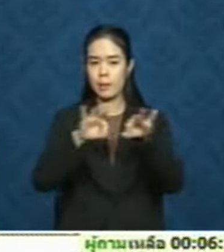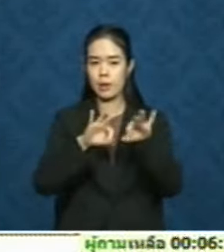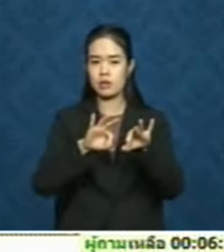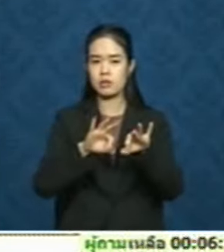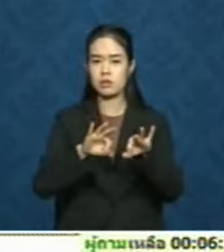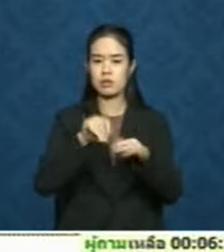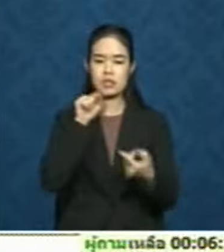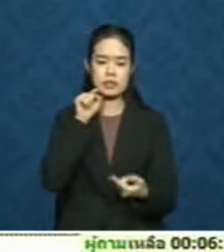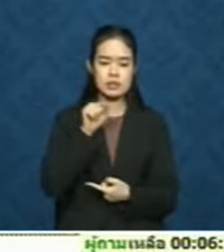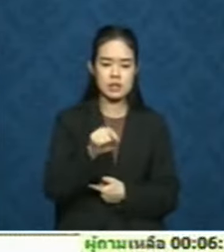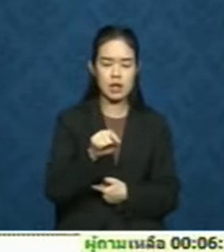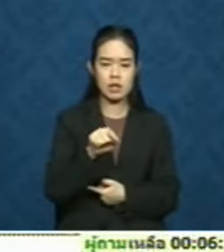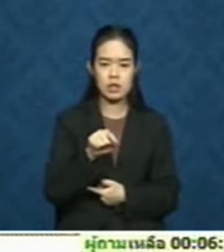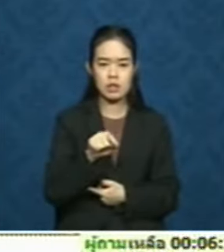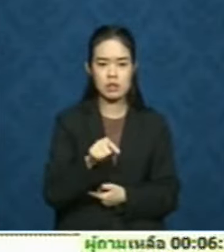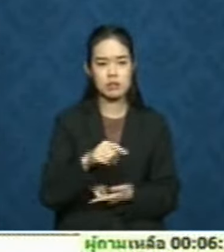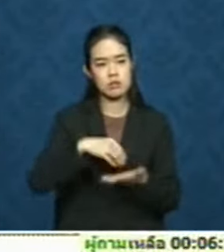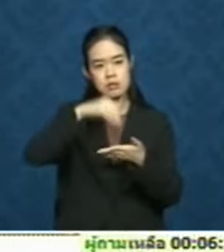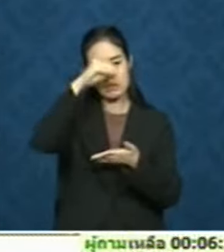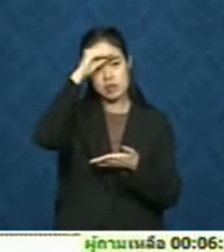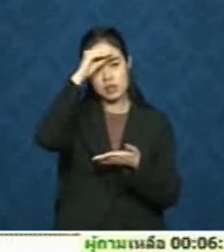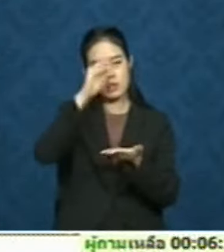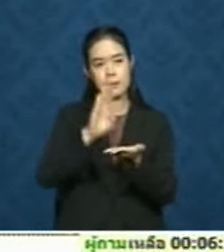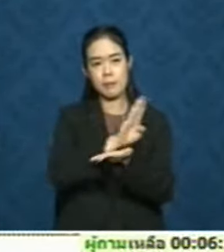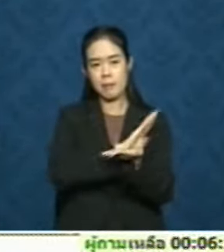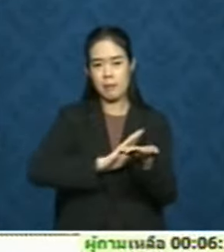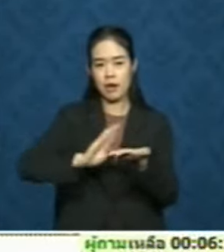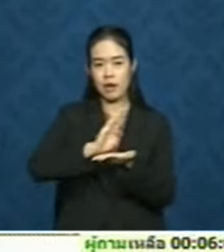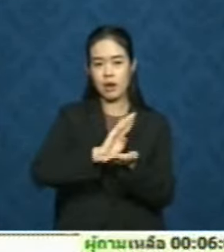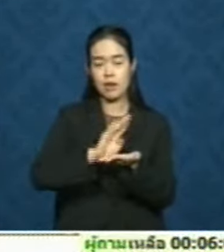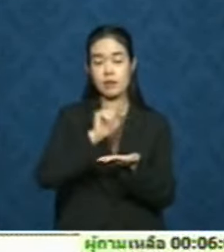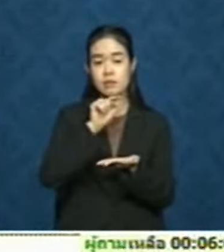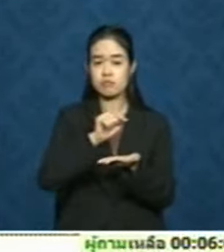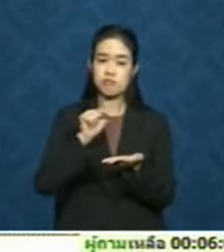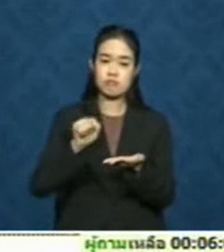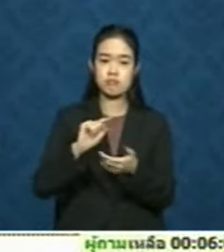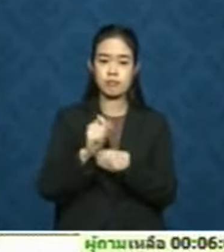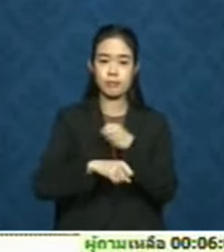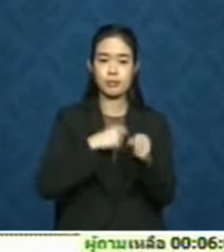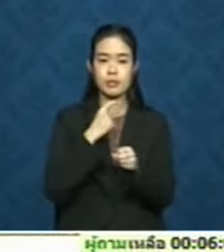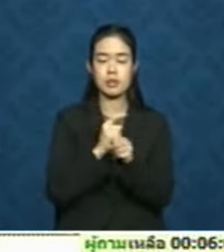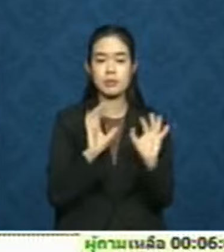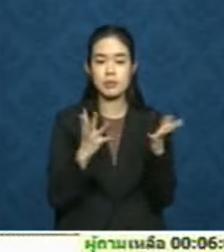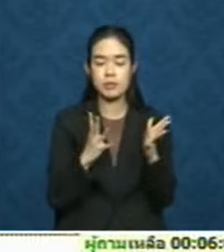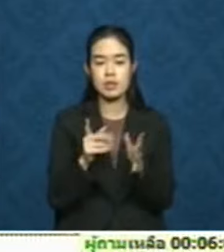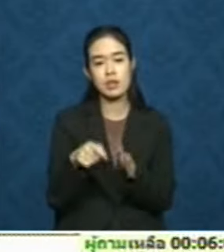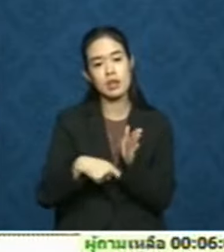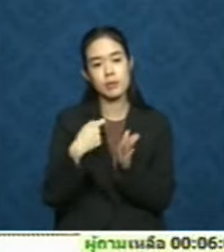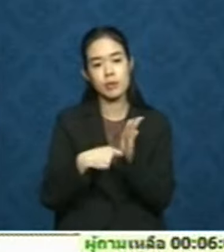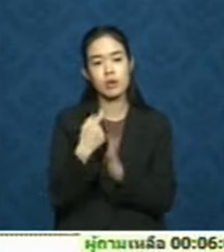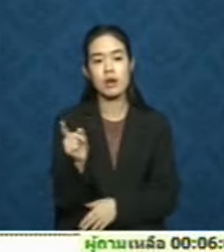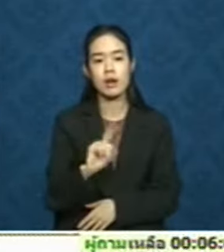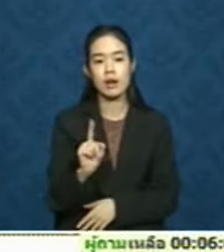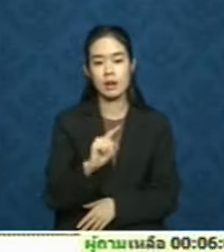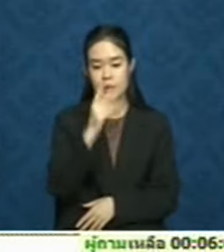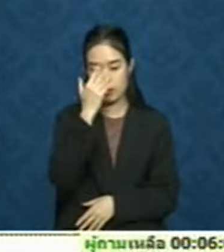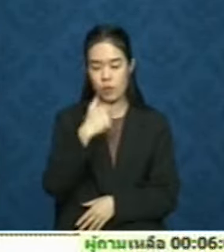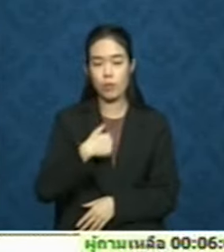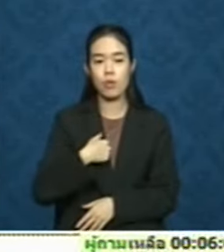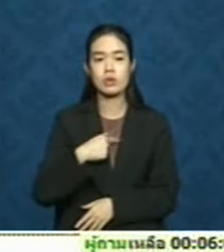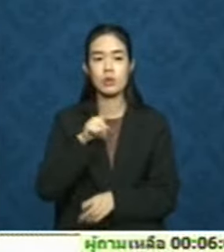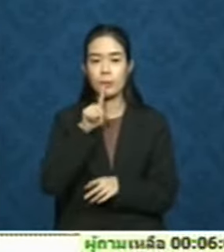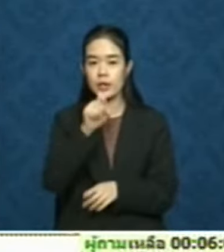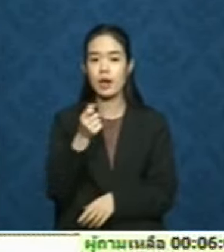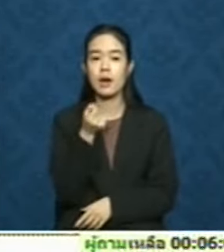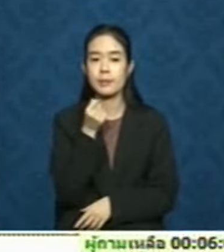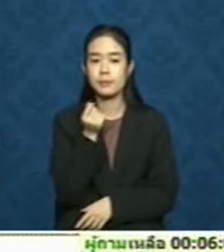รับข้อตกลงว่าจบนะครับตกลงว่าจบผมก็คิดว่าความเร่งด่วนที่ต้องกระทู้ถาม